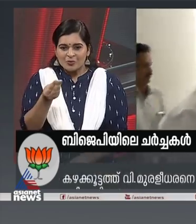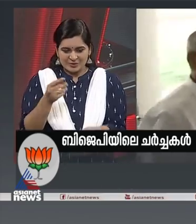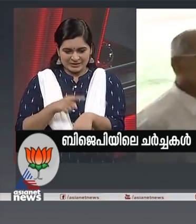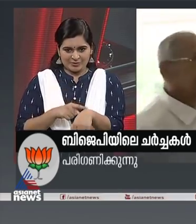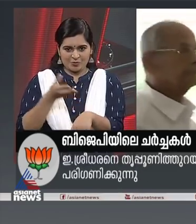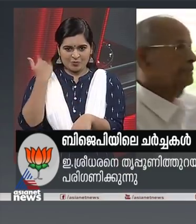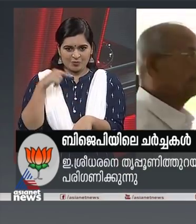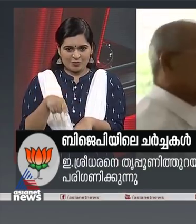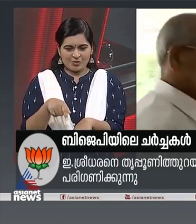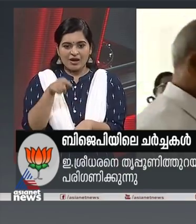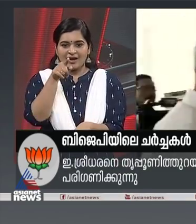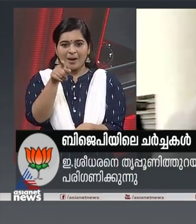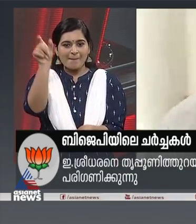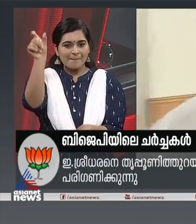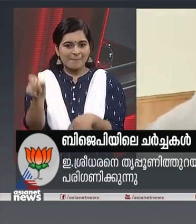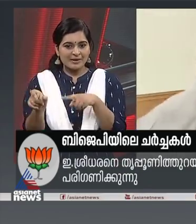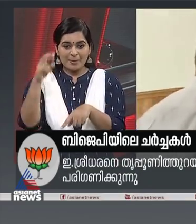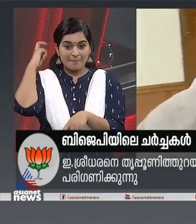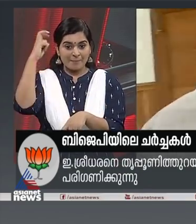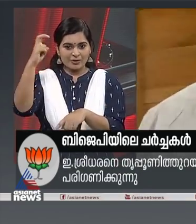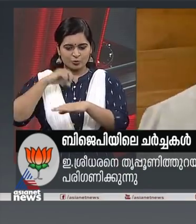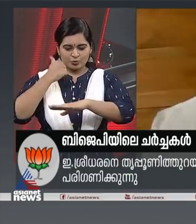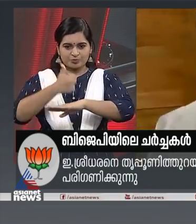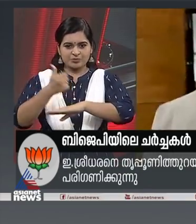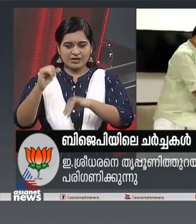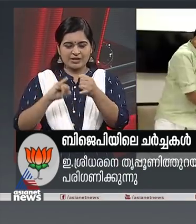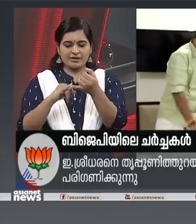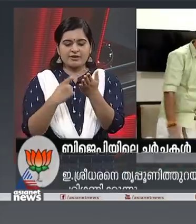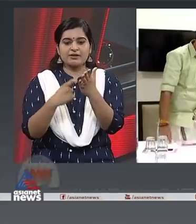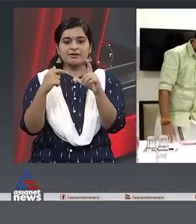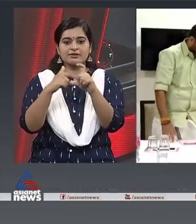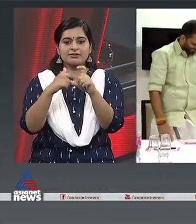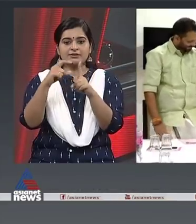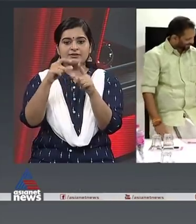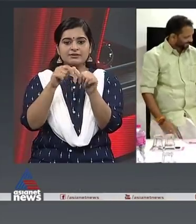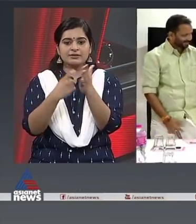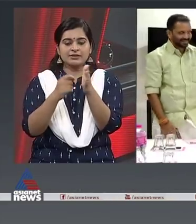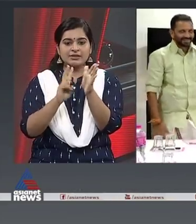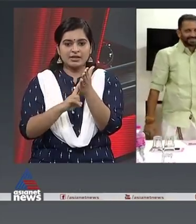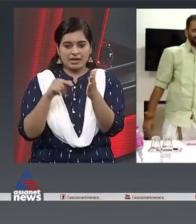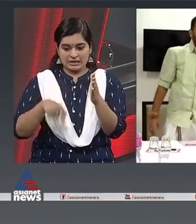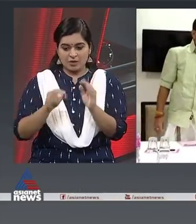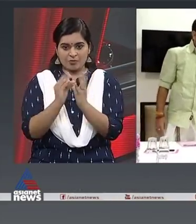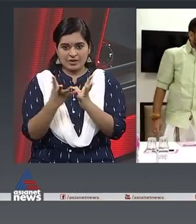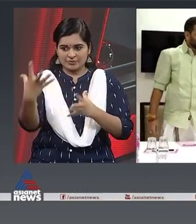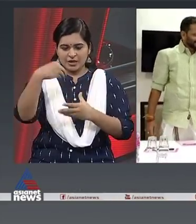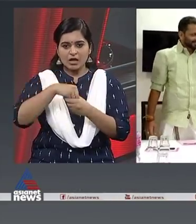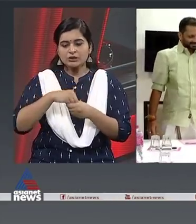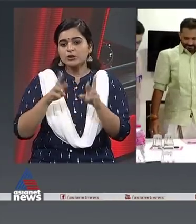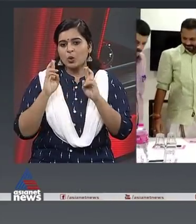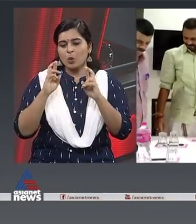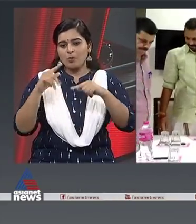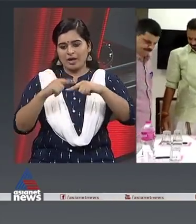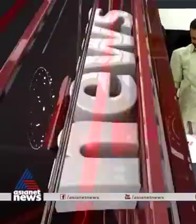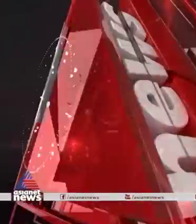ശ്രീധരൻ തൃപ്പൂണിത്തുറയിൽ മത്സരിക്കാനാണ് സാധ്യത. വിജയ് യാത്രക്കിടെ തന്നെ സീറ്റ് വിഭജനം തീർക്കാനാണ് BJP ശ്രമം. തിരുവനന്തപുരത്തുനിന്നും KG കമലേഷ്,